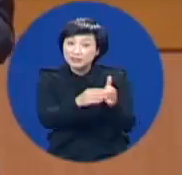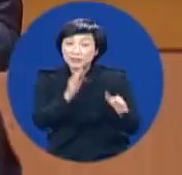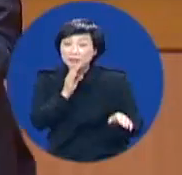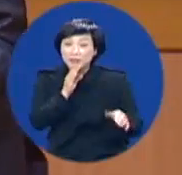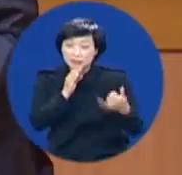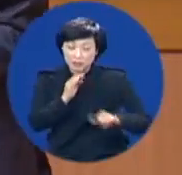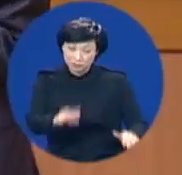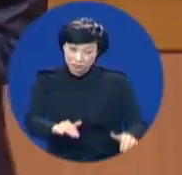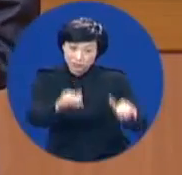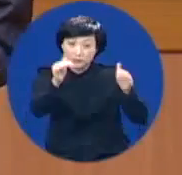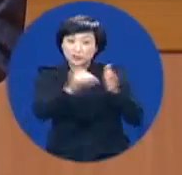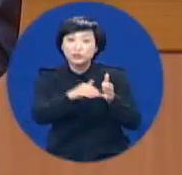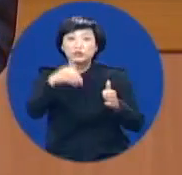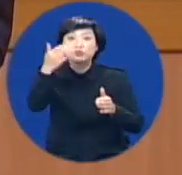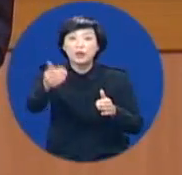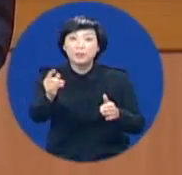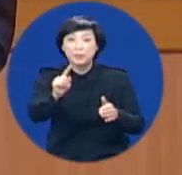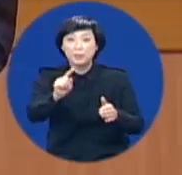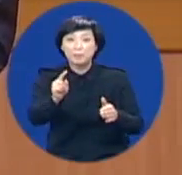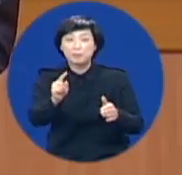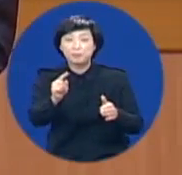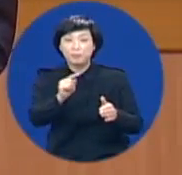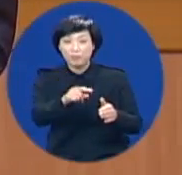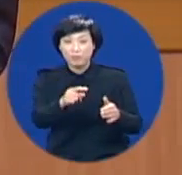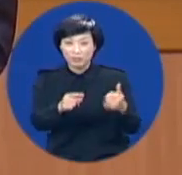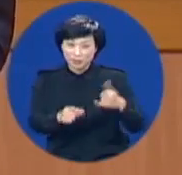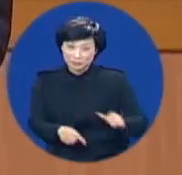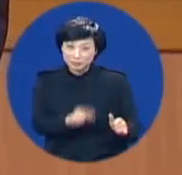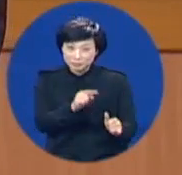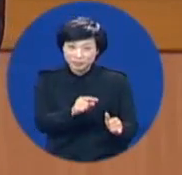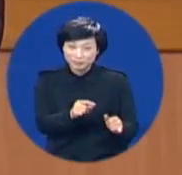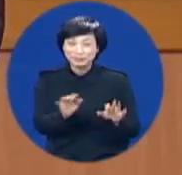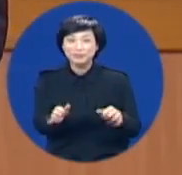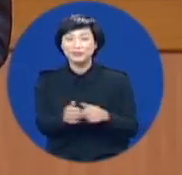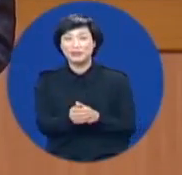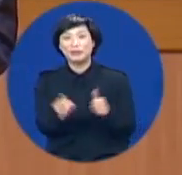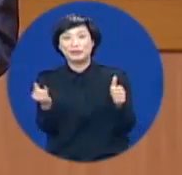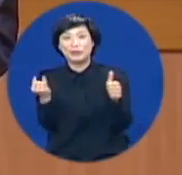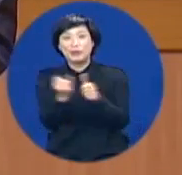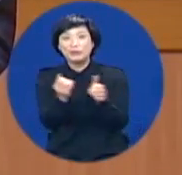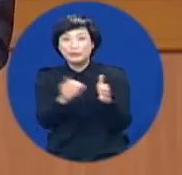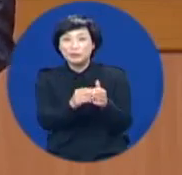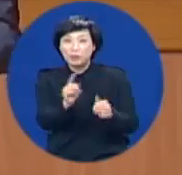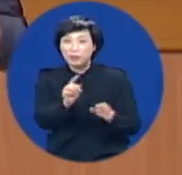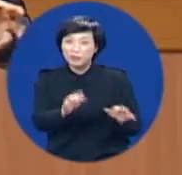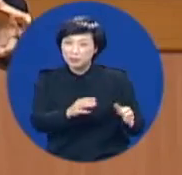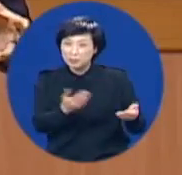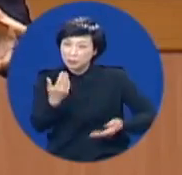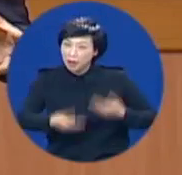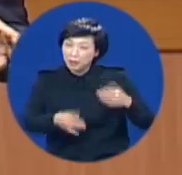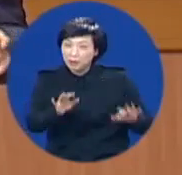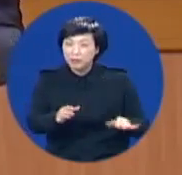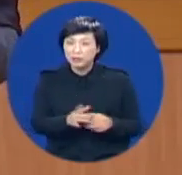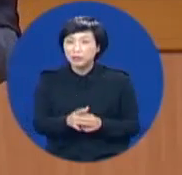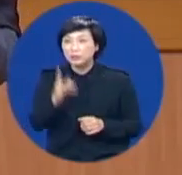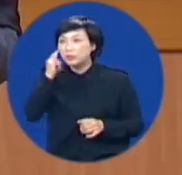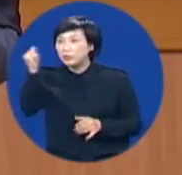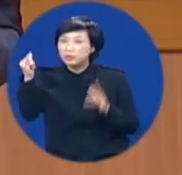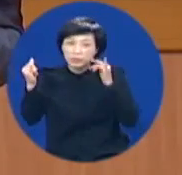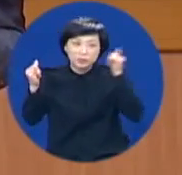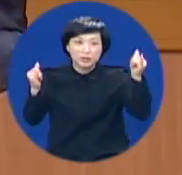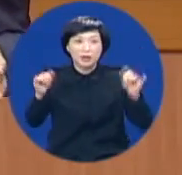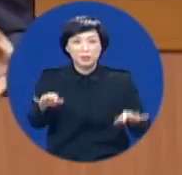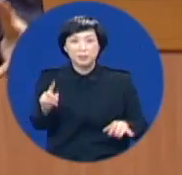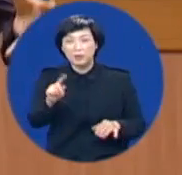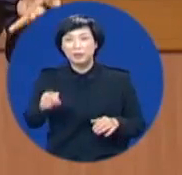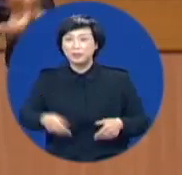그러면 큰 다음에 두들이 결혼하고 모르다 보면 이제 부모님들께 가끔